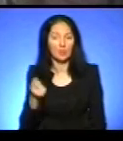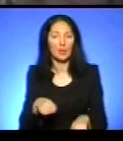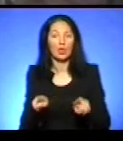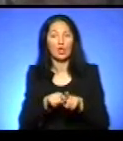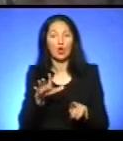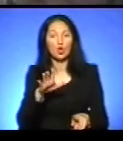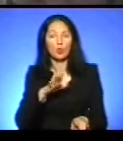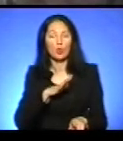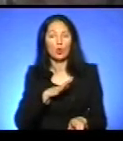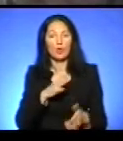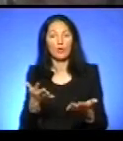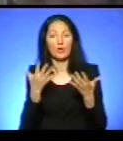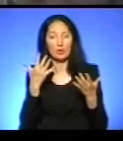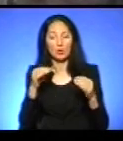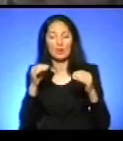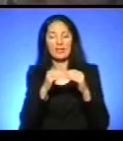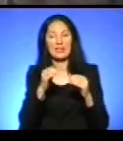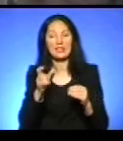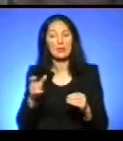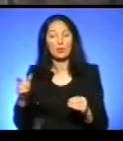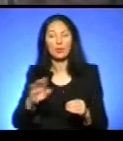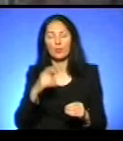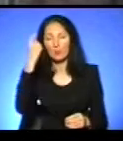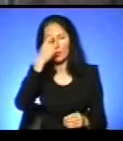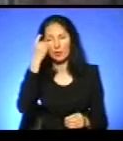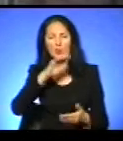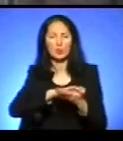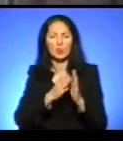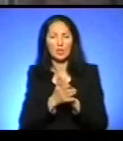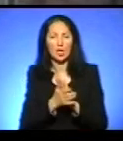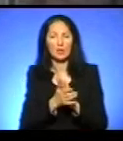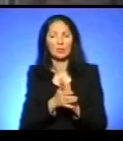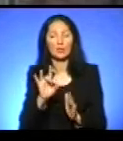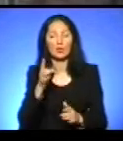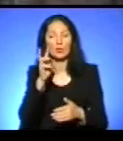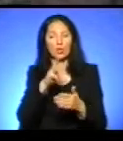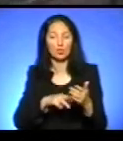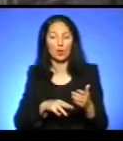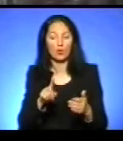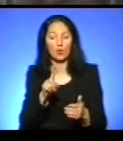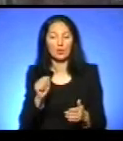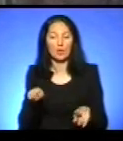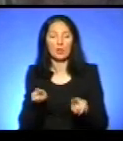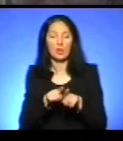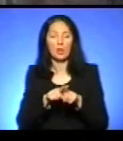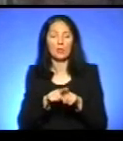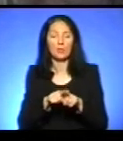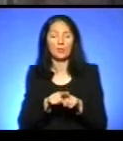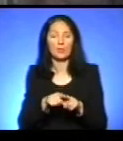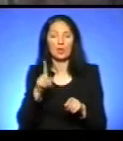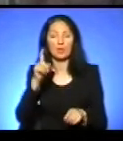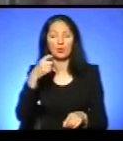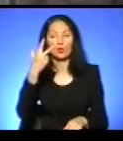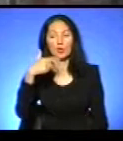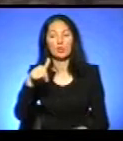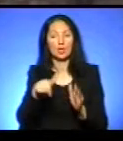було виявлено 10 пішоходів у нетверезому стані. Розмір штрафу за таке становить